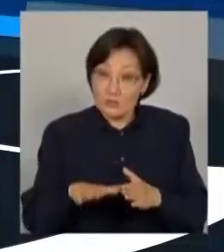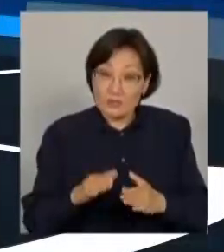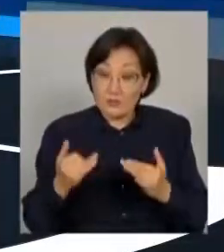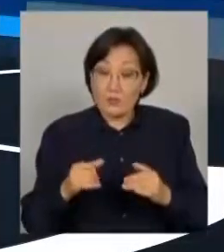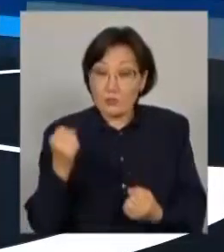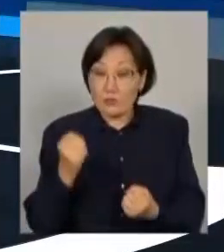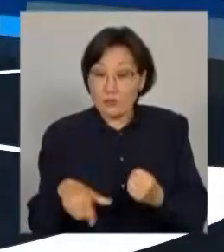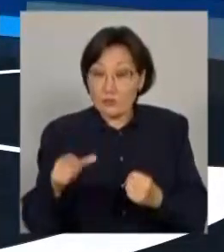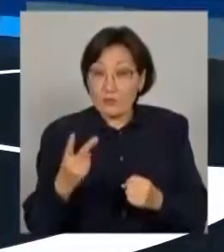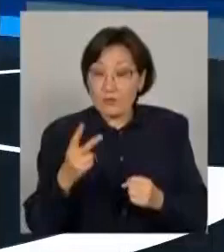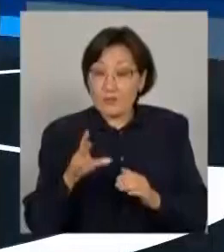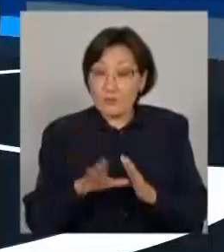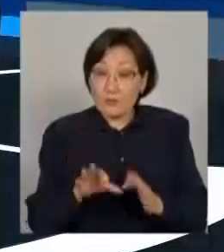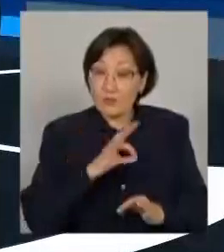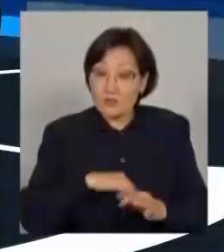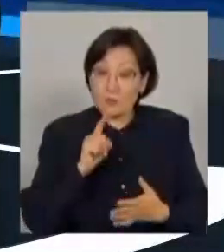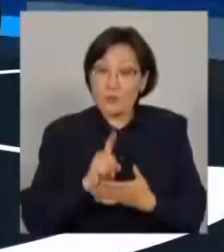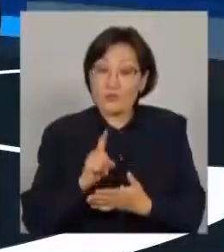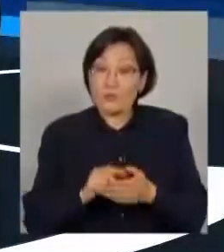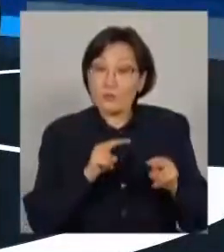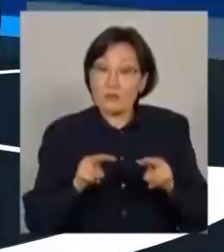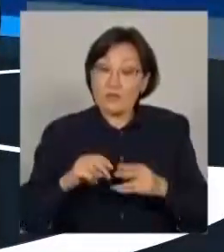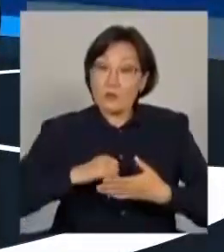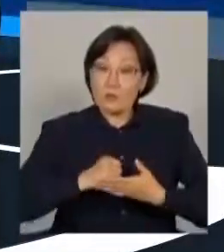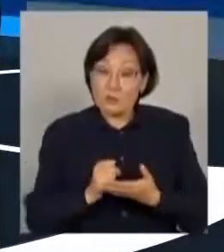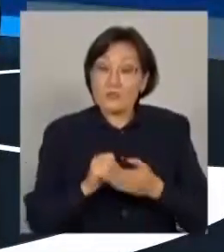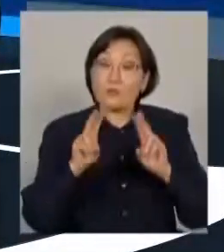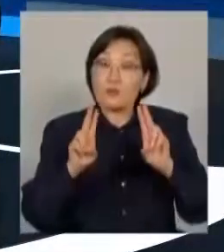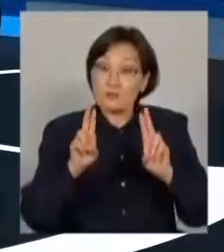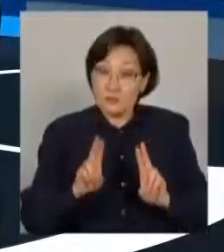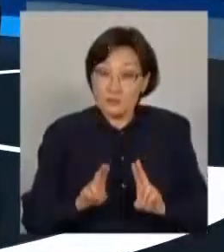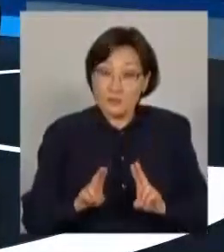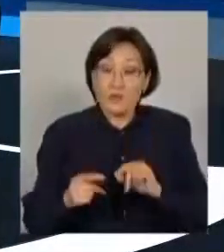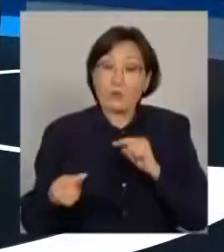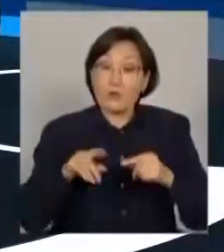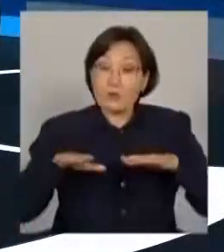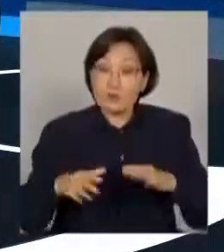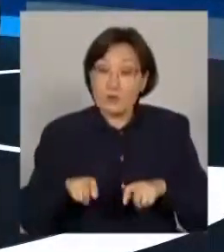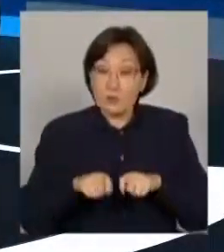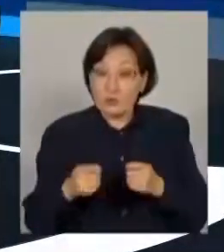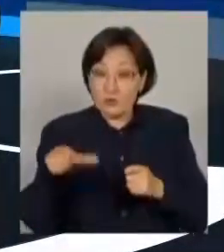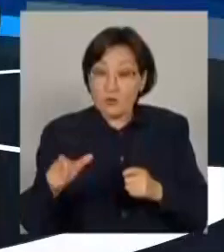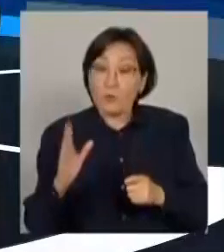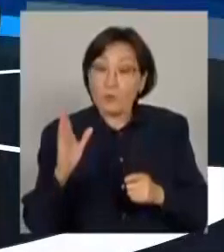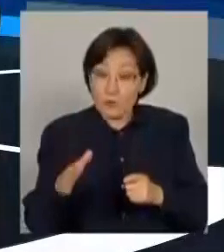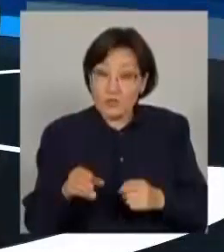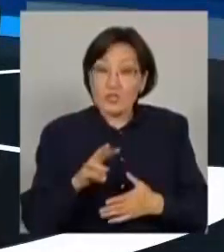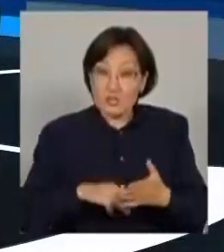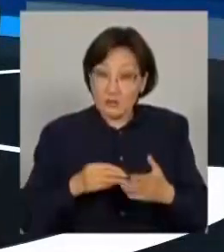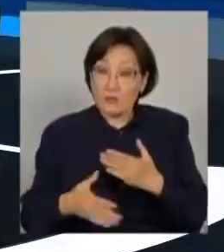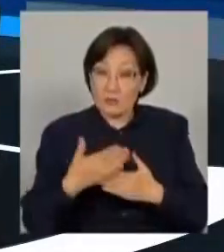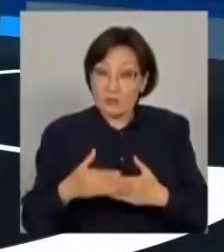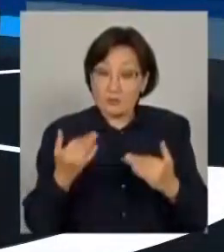Отныне водители двухколесного транспорта обязаны соблюдать установленные правила. В противном случае нарушителям будут грозить